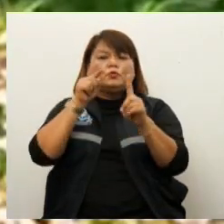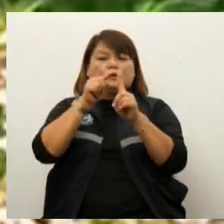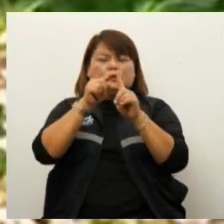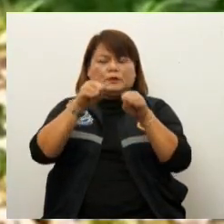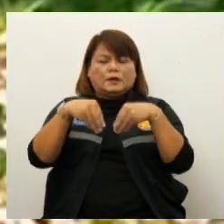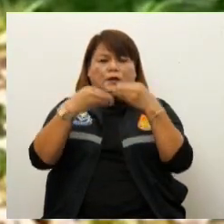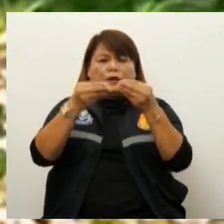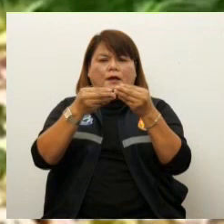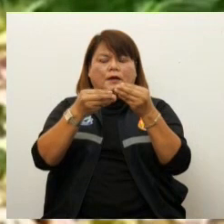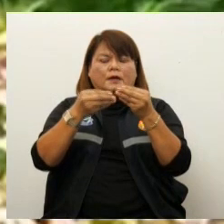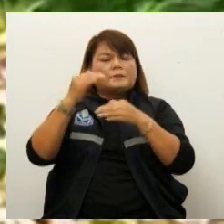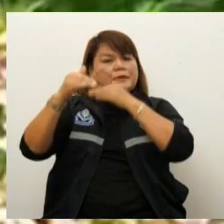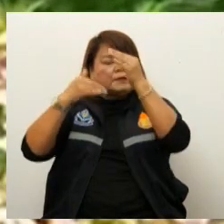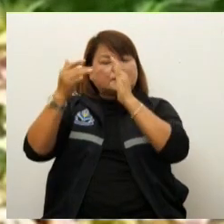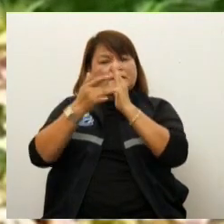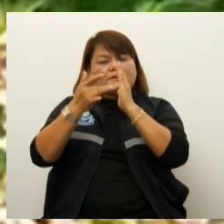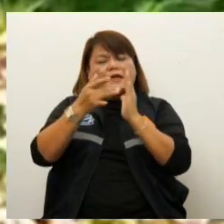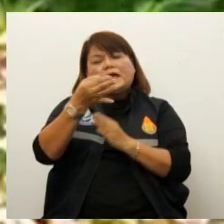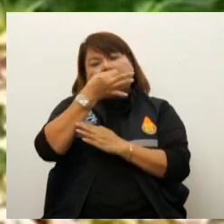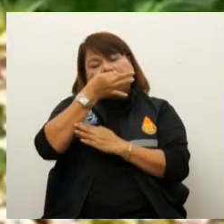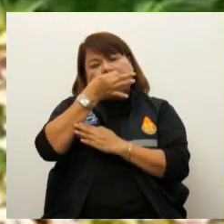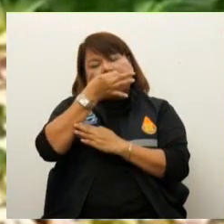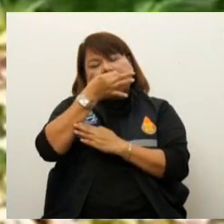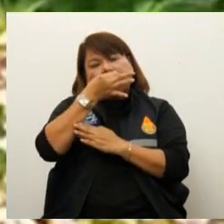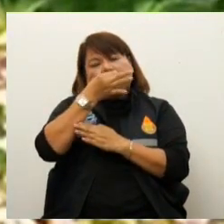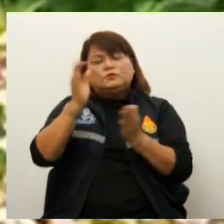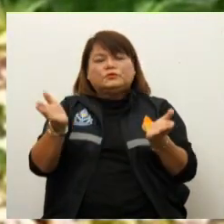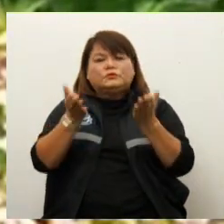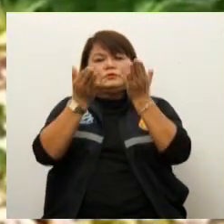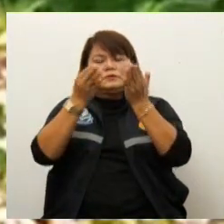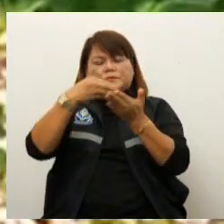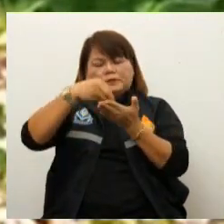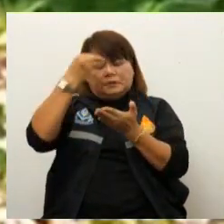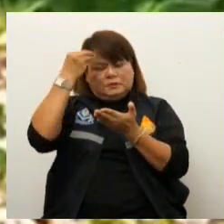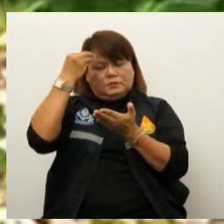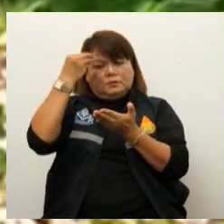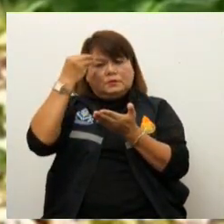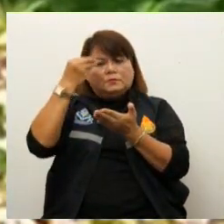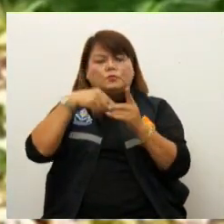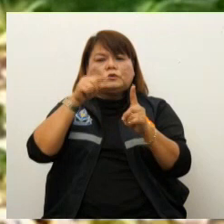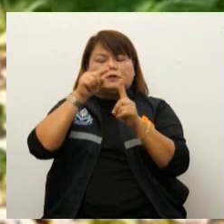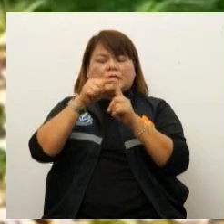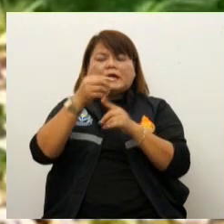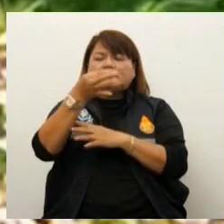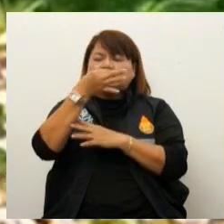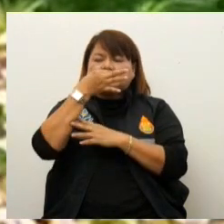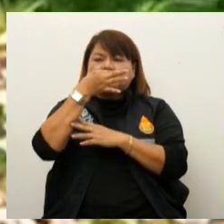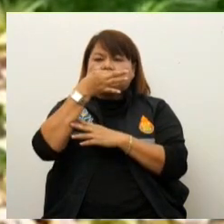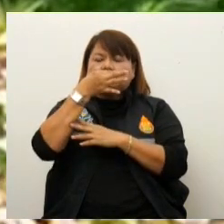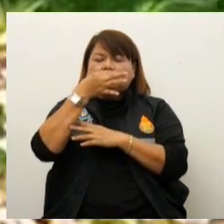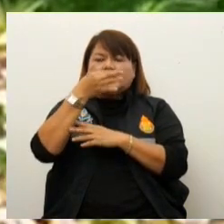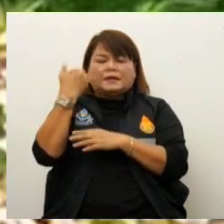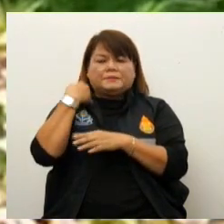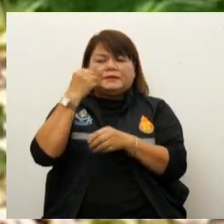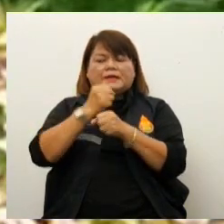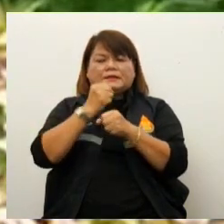านการพัฒนาทักษะทางด้านอาชีพโดยส่งเสริมการเรียนรู้มุ่งเน้นทักษะทางด้านอาชีพและการมีงานท